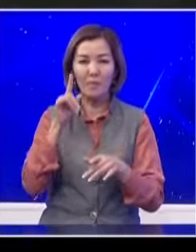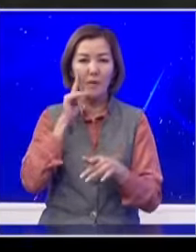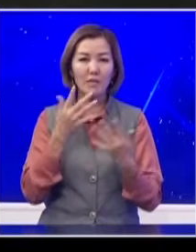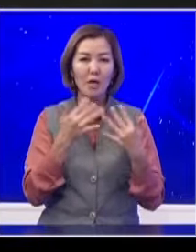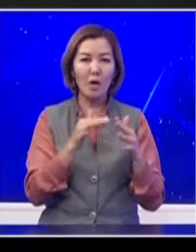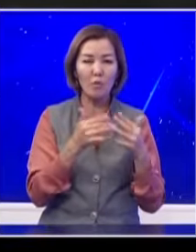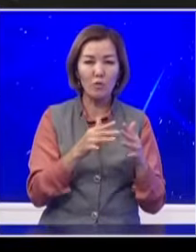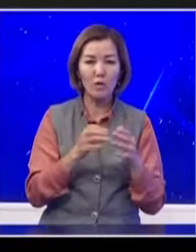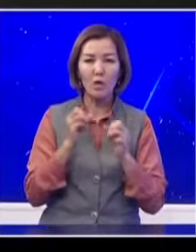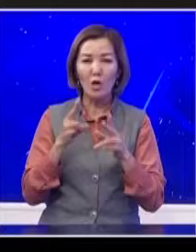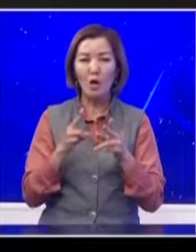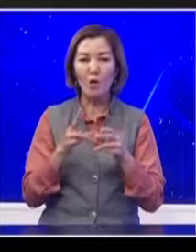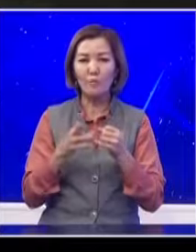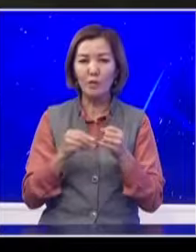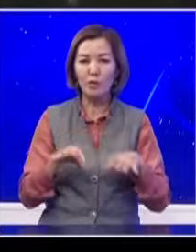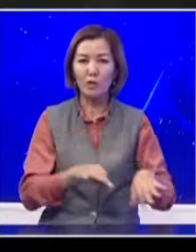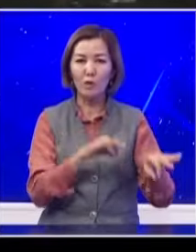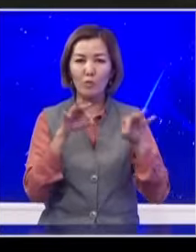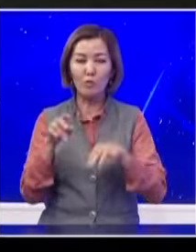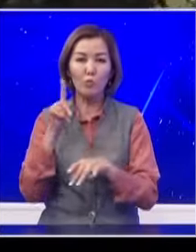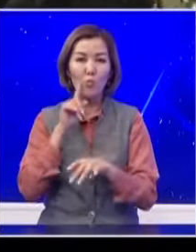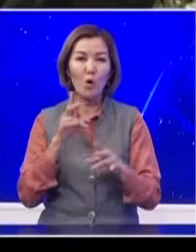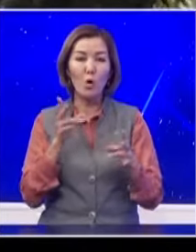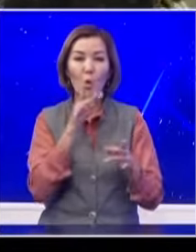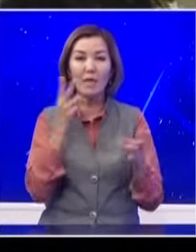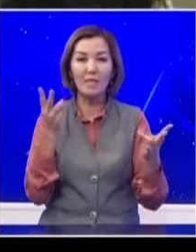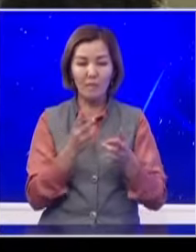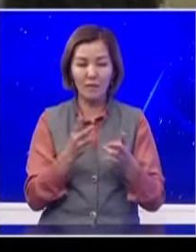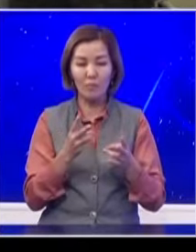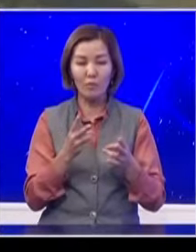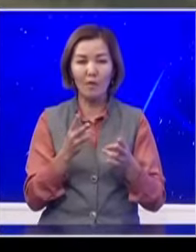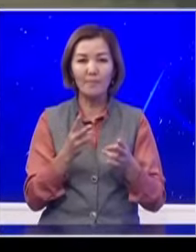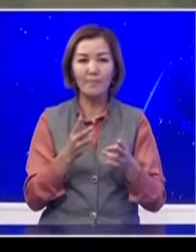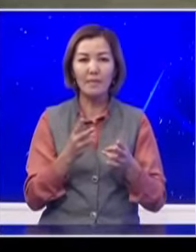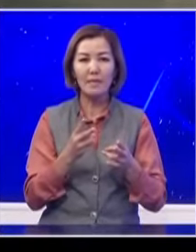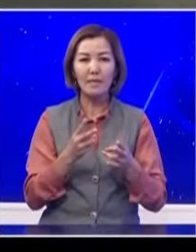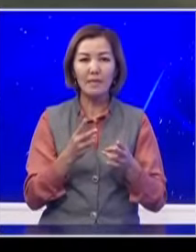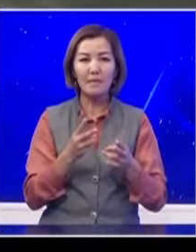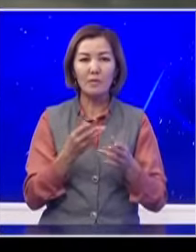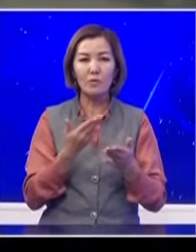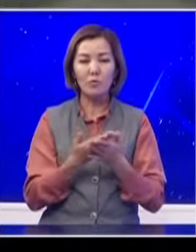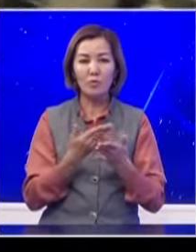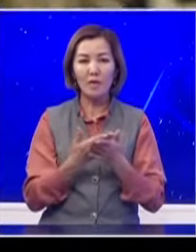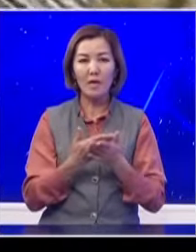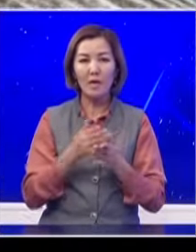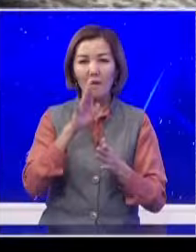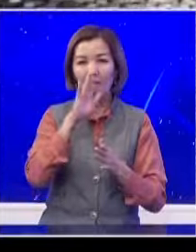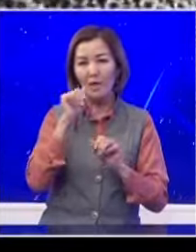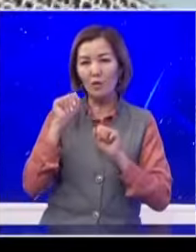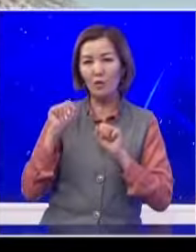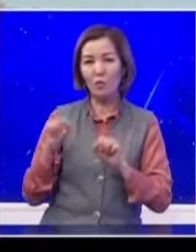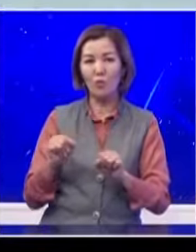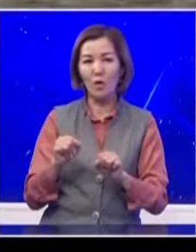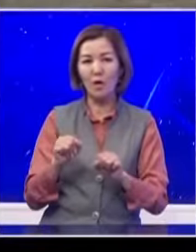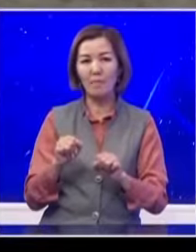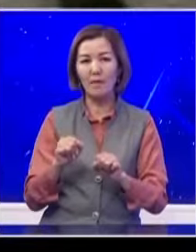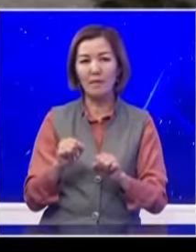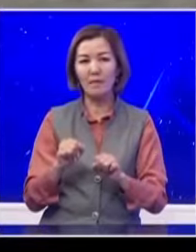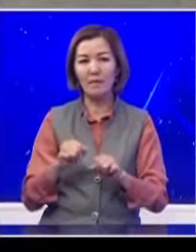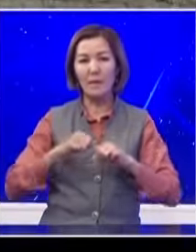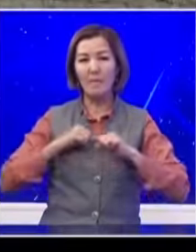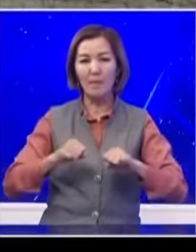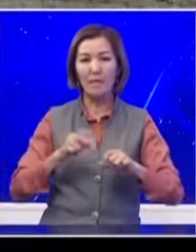ауылдарын қауіпсіз жерге көшіру үшін уақыт керек болды. Осы сәтте ентелеген жауды ішке қарай өткізбей, уақыт ұту мақсатында Құдайназар Батыр